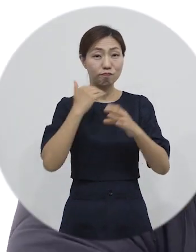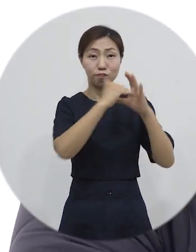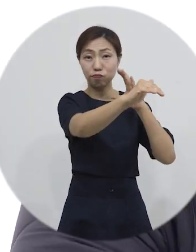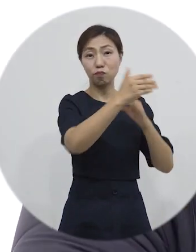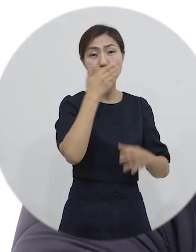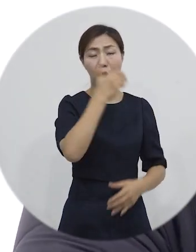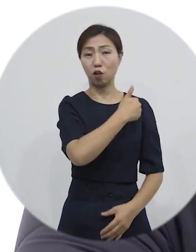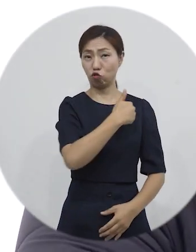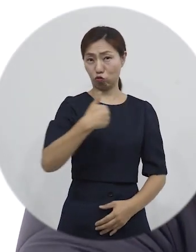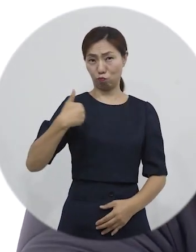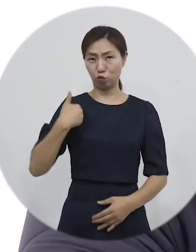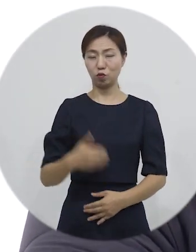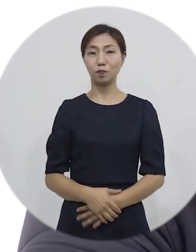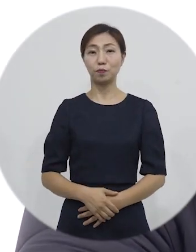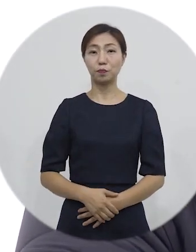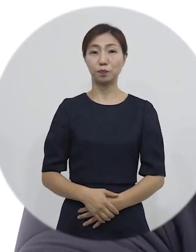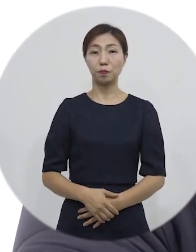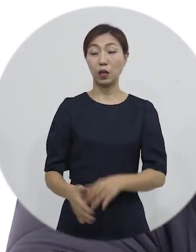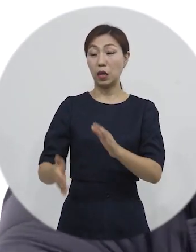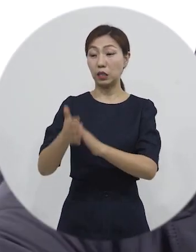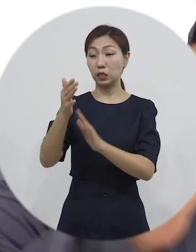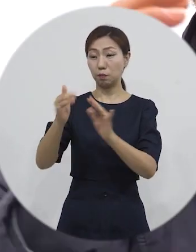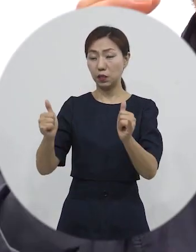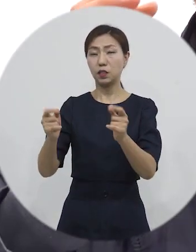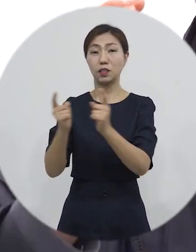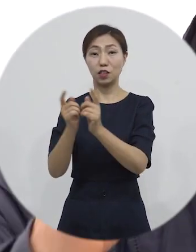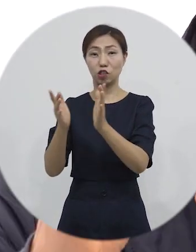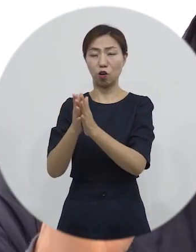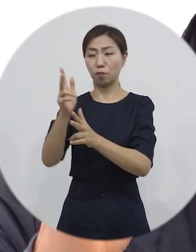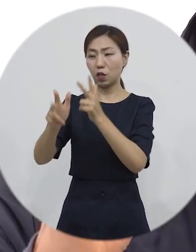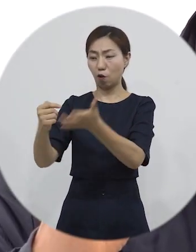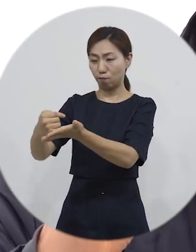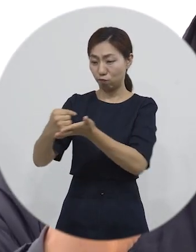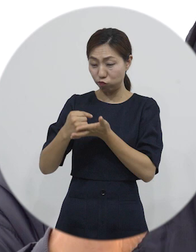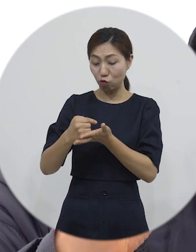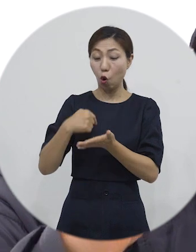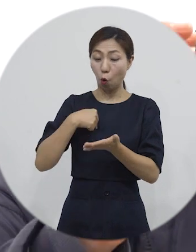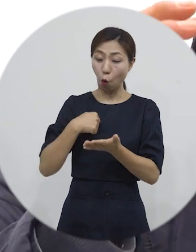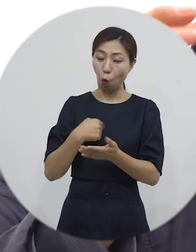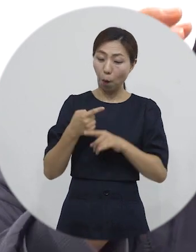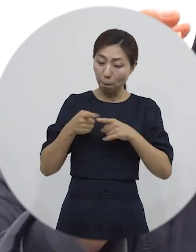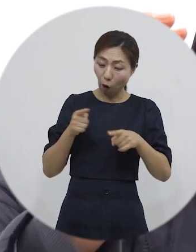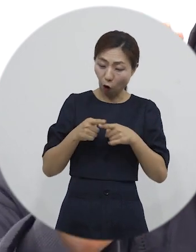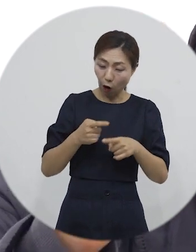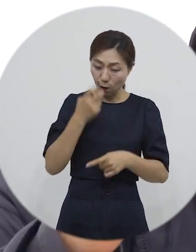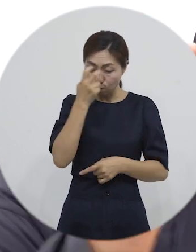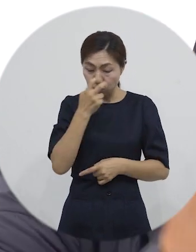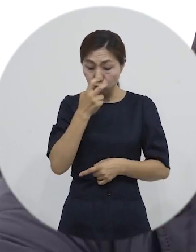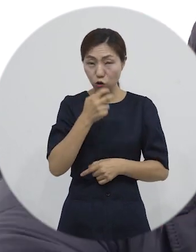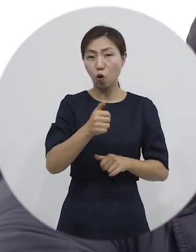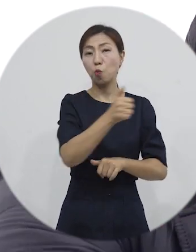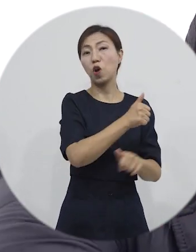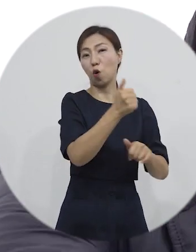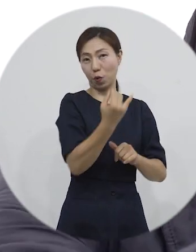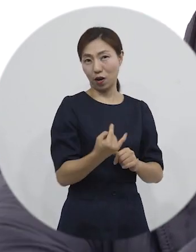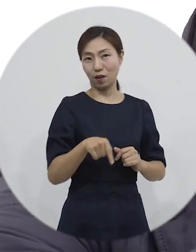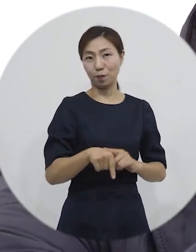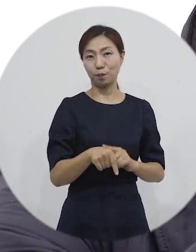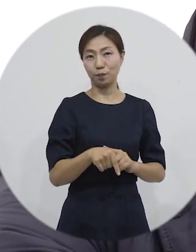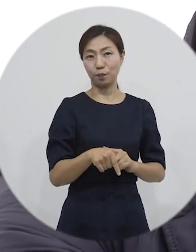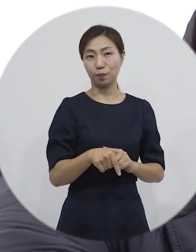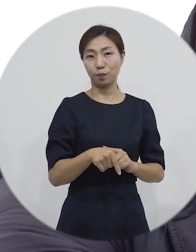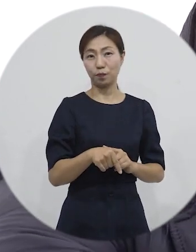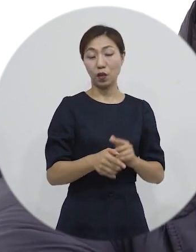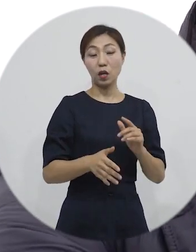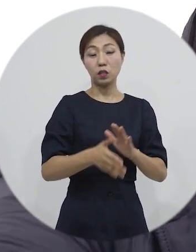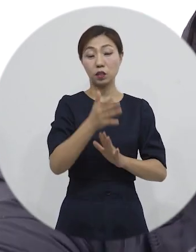되고 이것을 심의하고 결정하는 것이 참여예산위원회입니다. 그러니까 참여예산위원회는 주민들이 공모로 이렇게